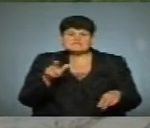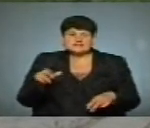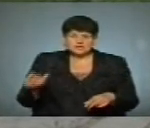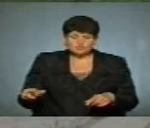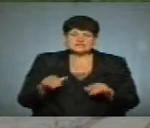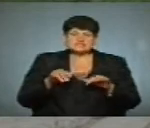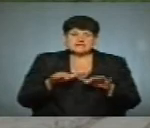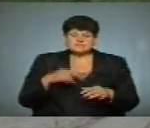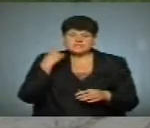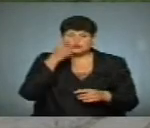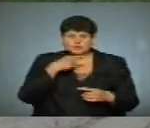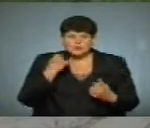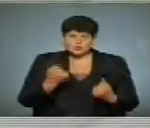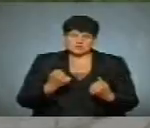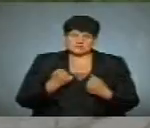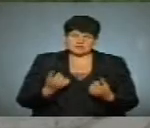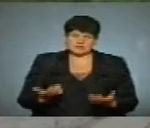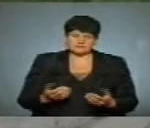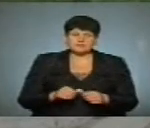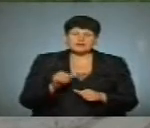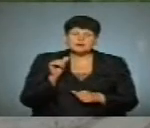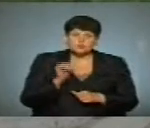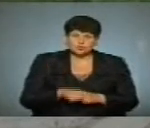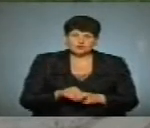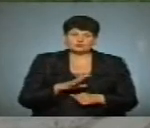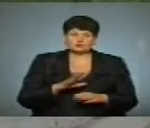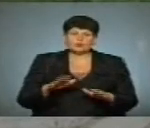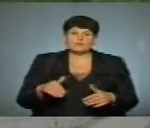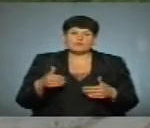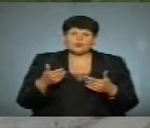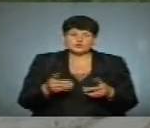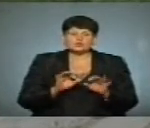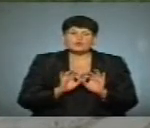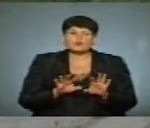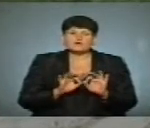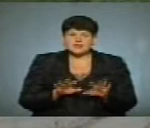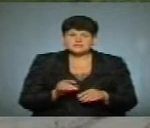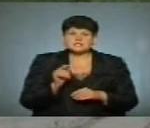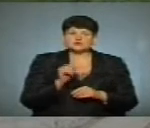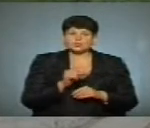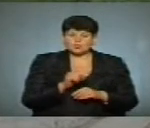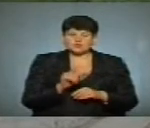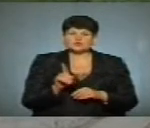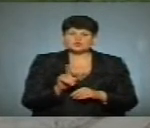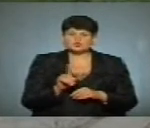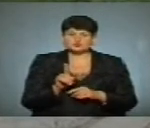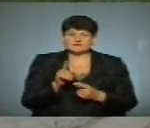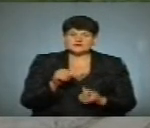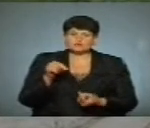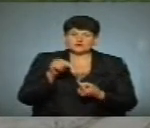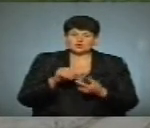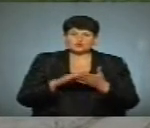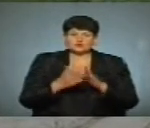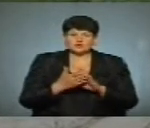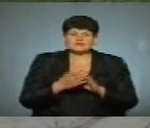засобами індивідуального захисту. Крім того, було подано пояснення з приводу того, що відповідно до положень